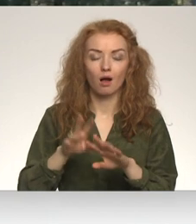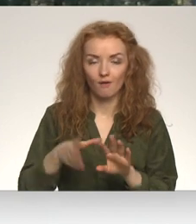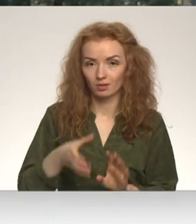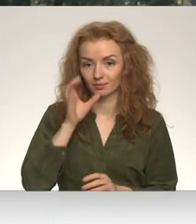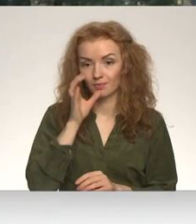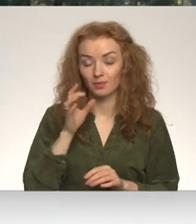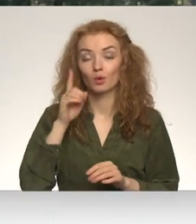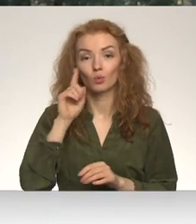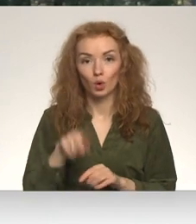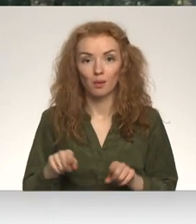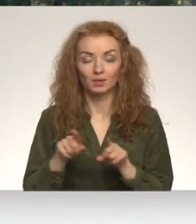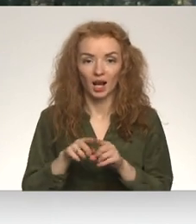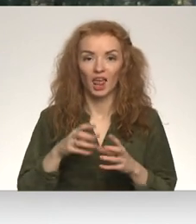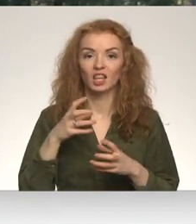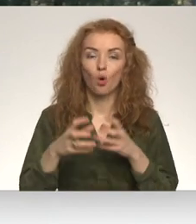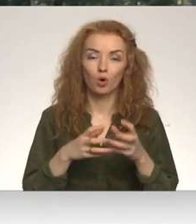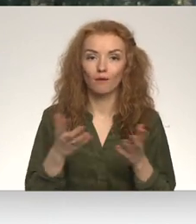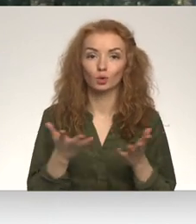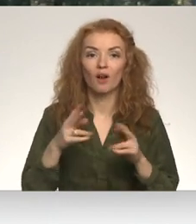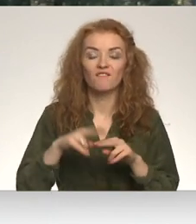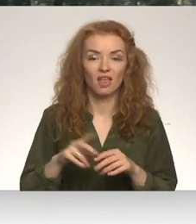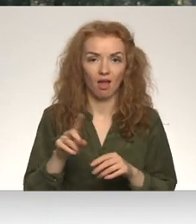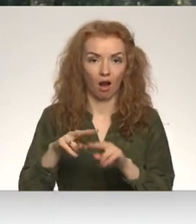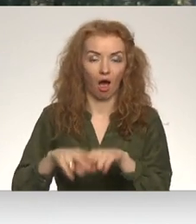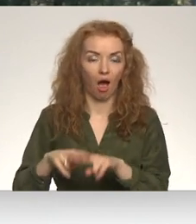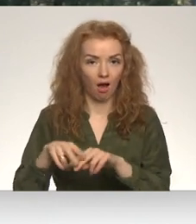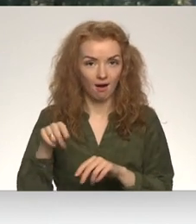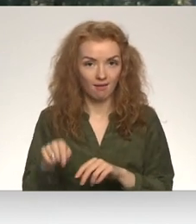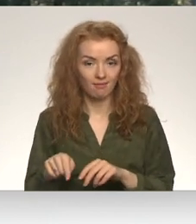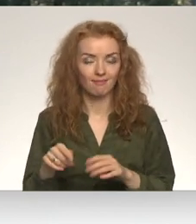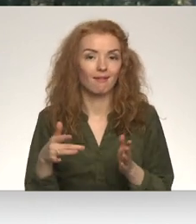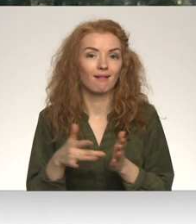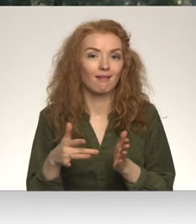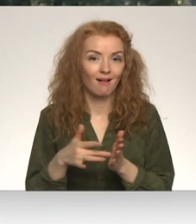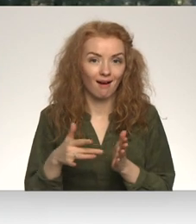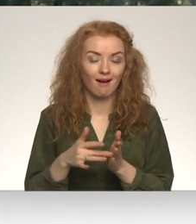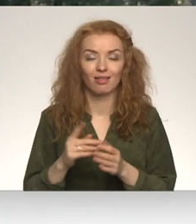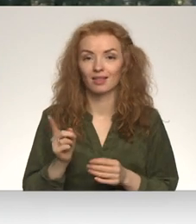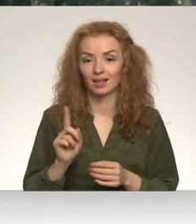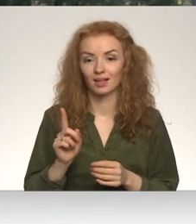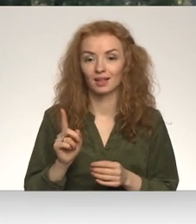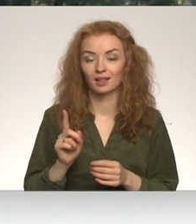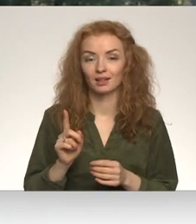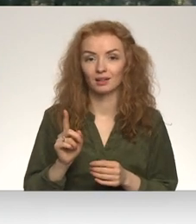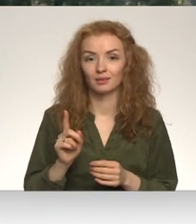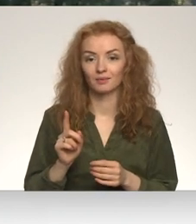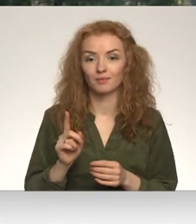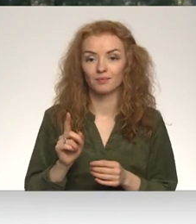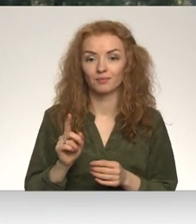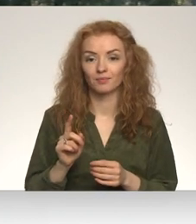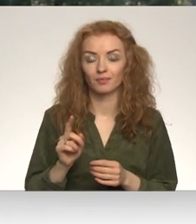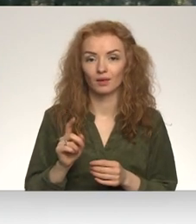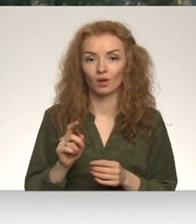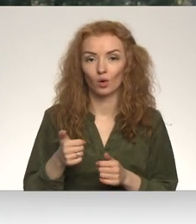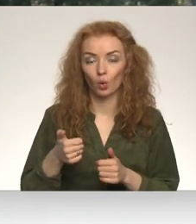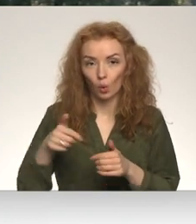arī, protams, kad arī geogrāfiski no tās vietas, kur tas atrodas tāk, kādi tie, nu, kādi ir, kāda ir tā